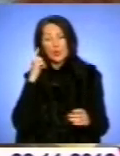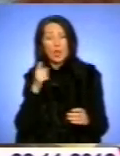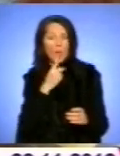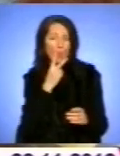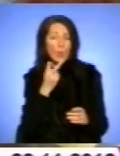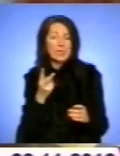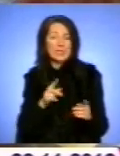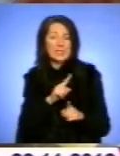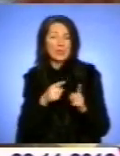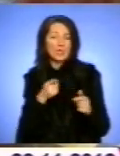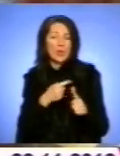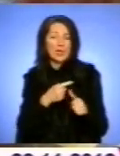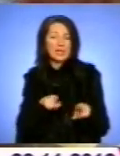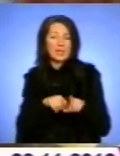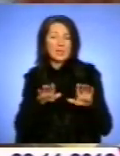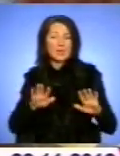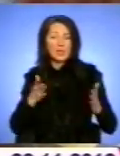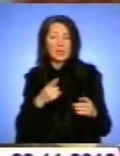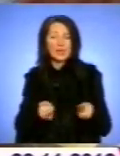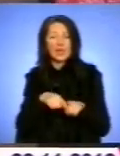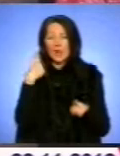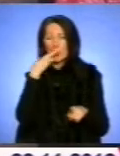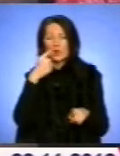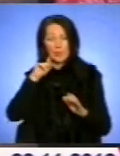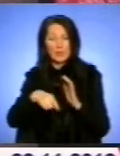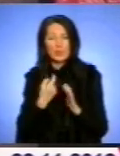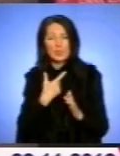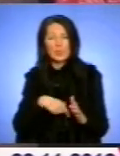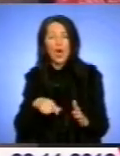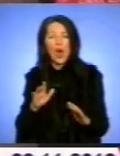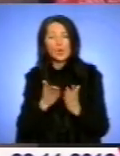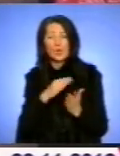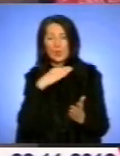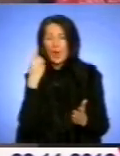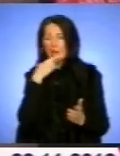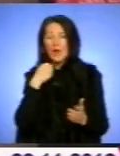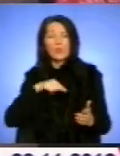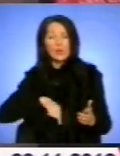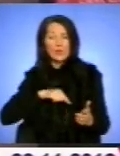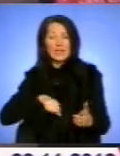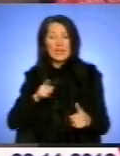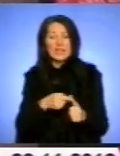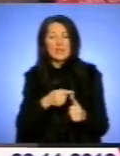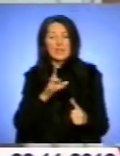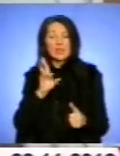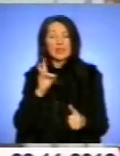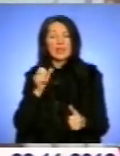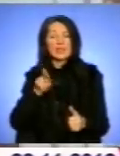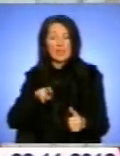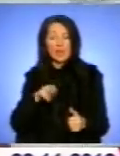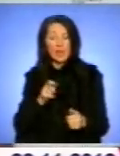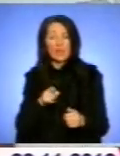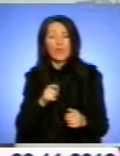і місця подій. Та герої пізнають себе. У книжці багато автобіографічного. Її звати Надія. Мабуть, тому у кожному